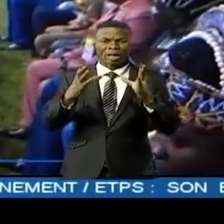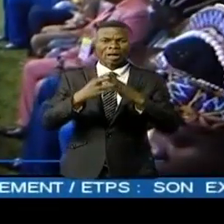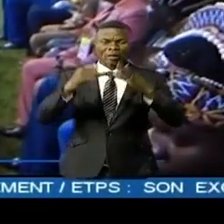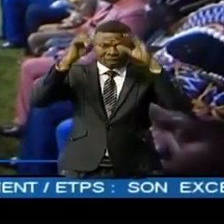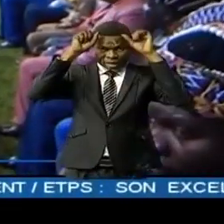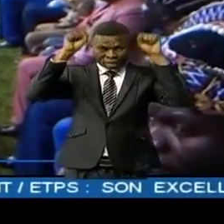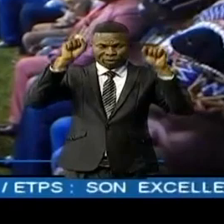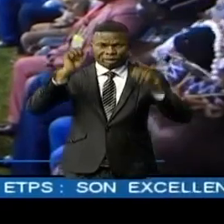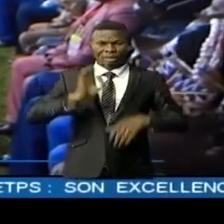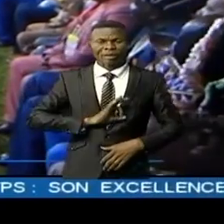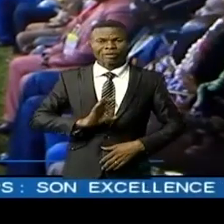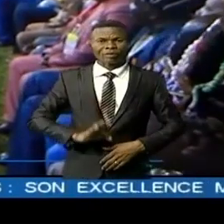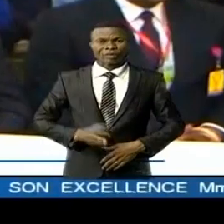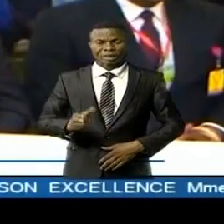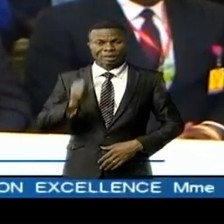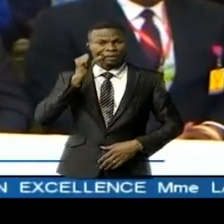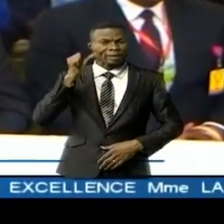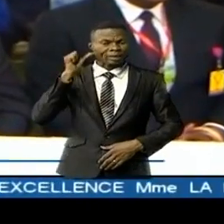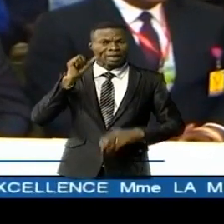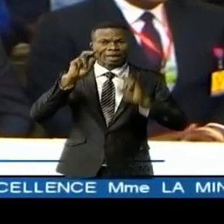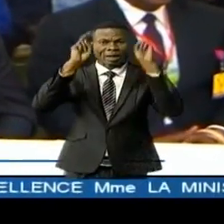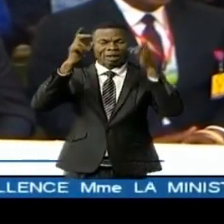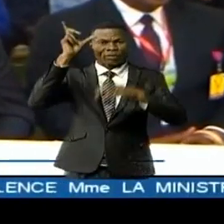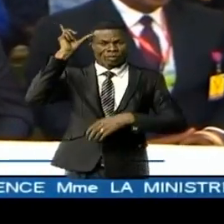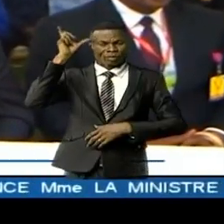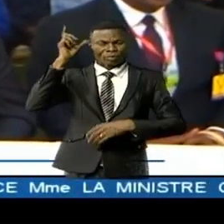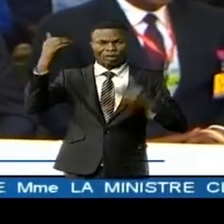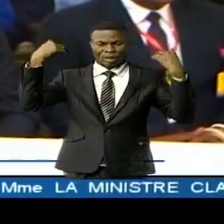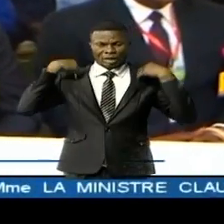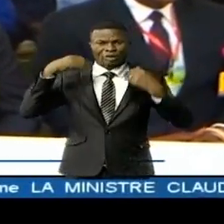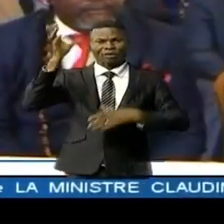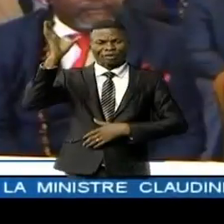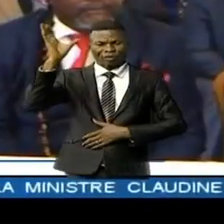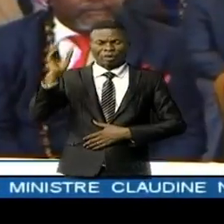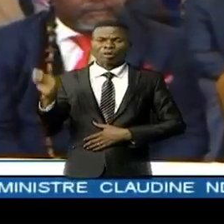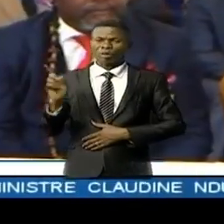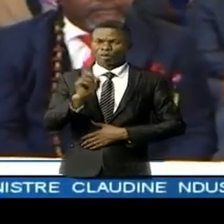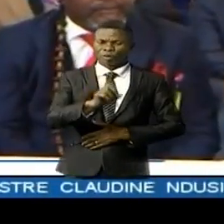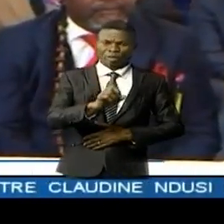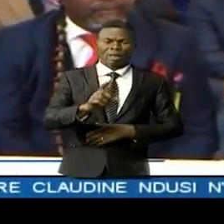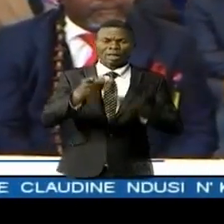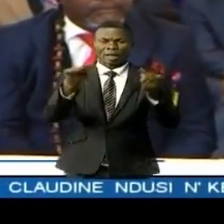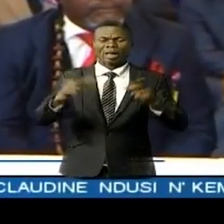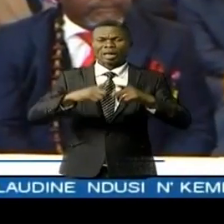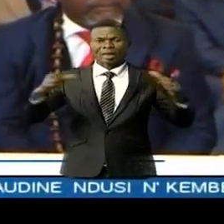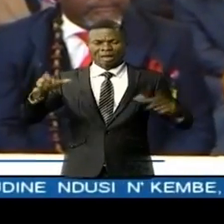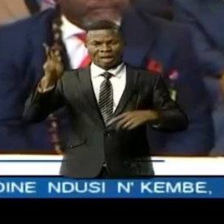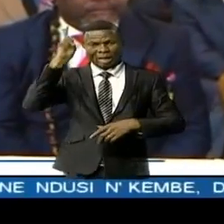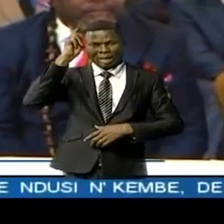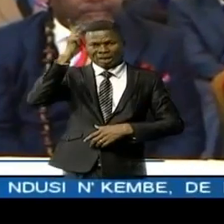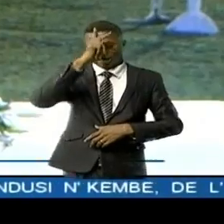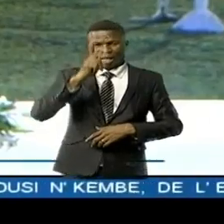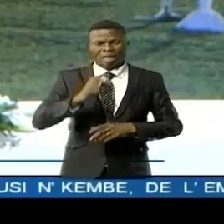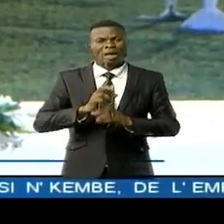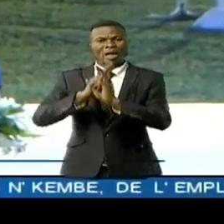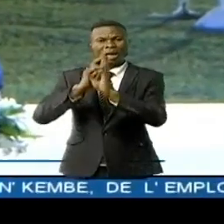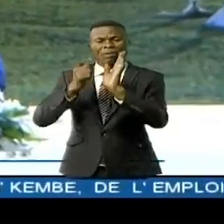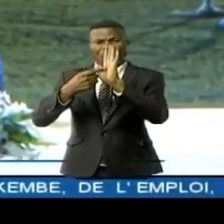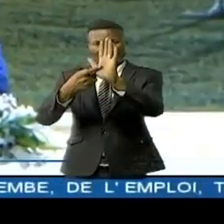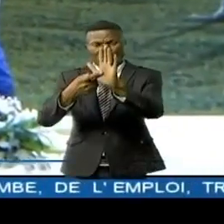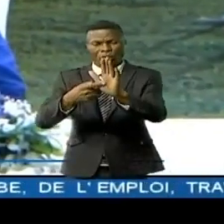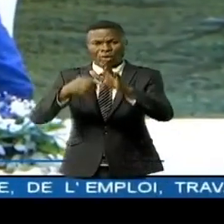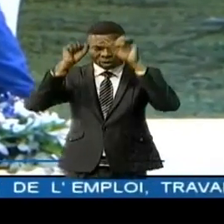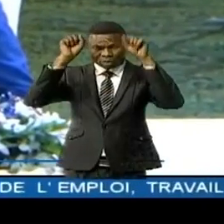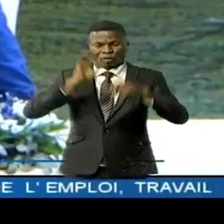de la République Félix-Antoine Tshisekedi Tshilombo. Les autorités traditionnelles de l'espace Grand Katanga ont présenté au chef de